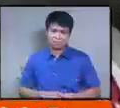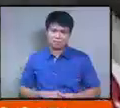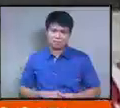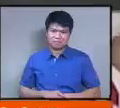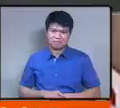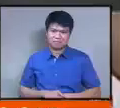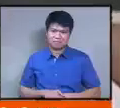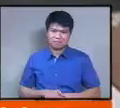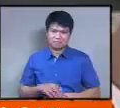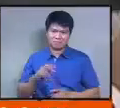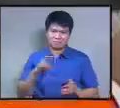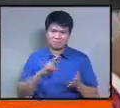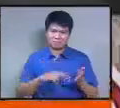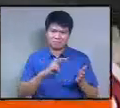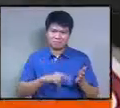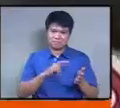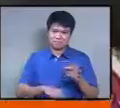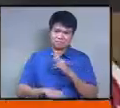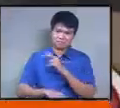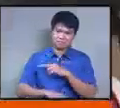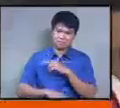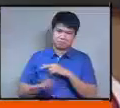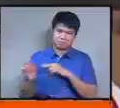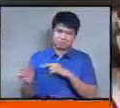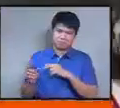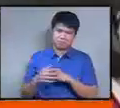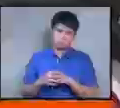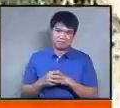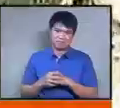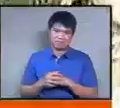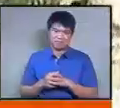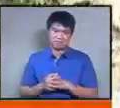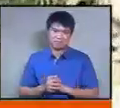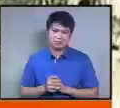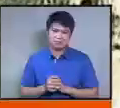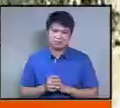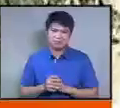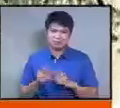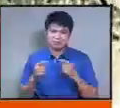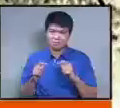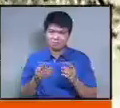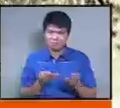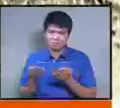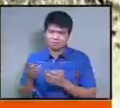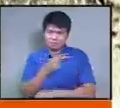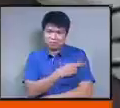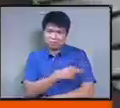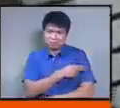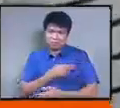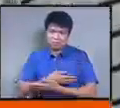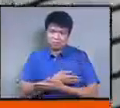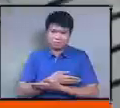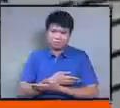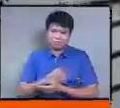gikalintura siya. Pero yung kalintura, nagtulang po ko nga dinala ng gito sa ngipon. Sinubukan pang dalhin sa ospital ang sanggol,